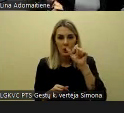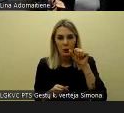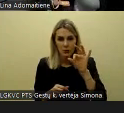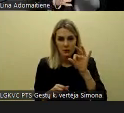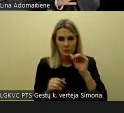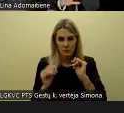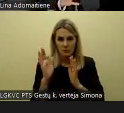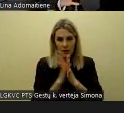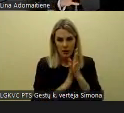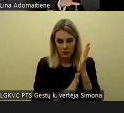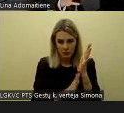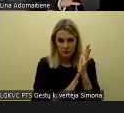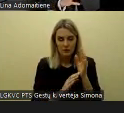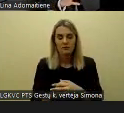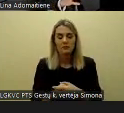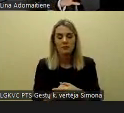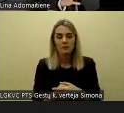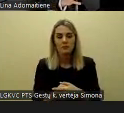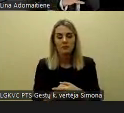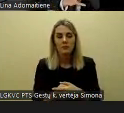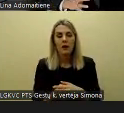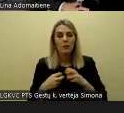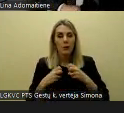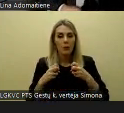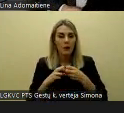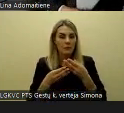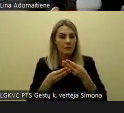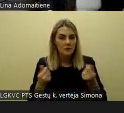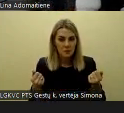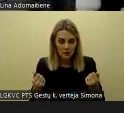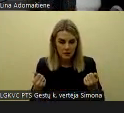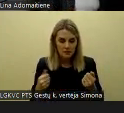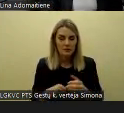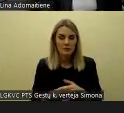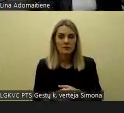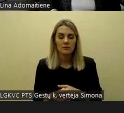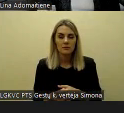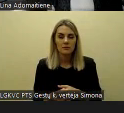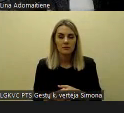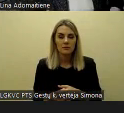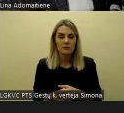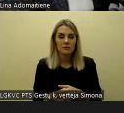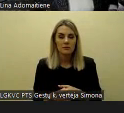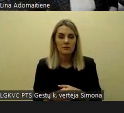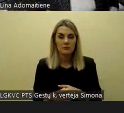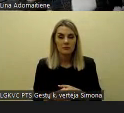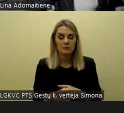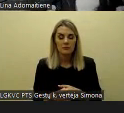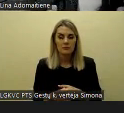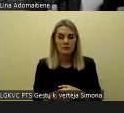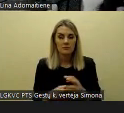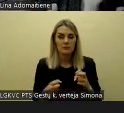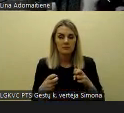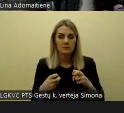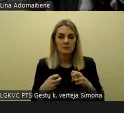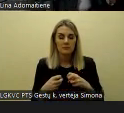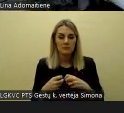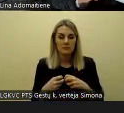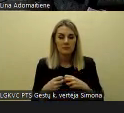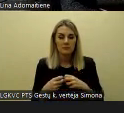pažangą ir progresą, sprendžiant problemas ir tie sprendimai turėtų peržengti